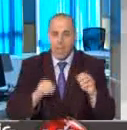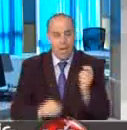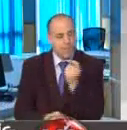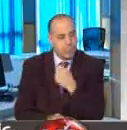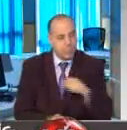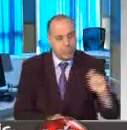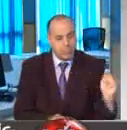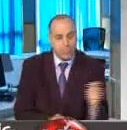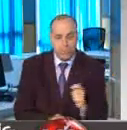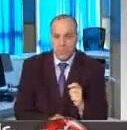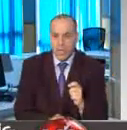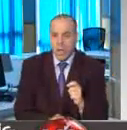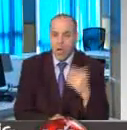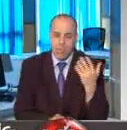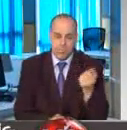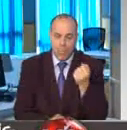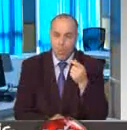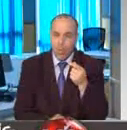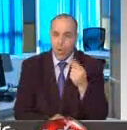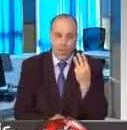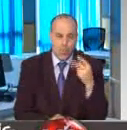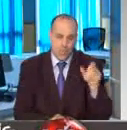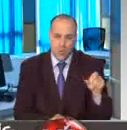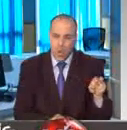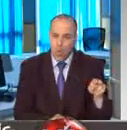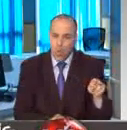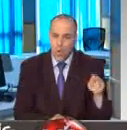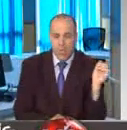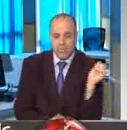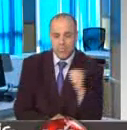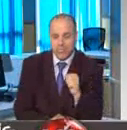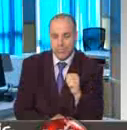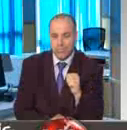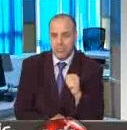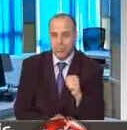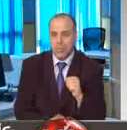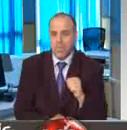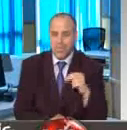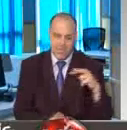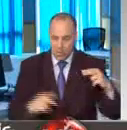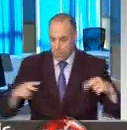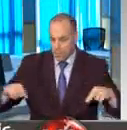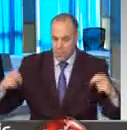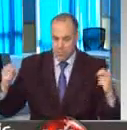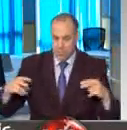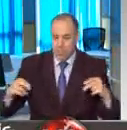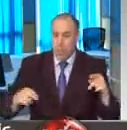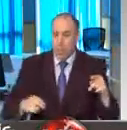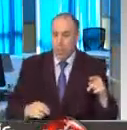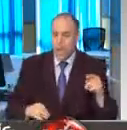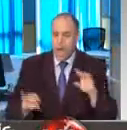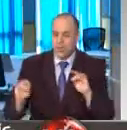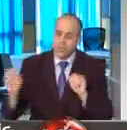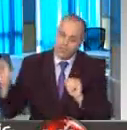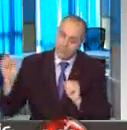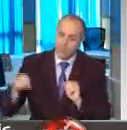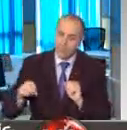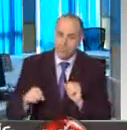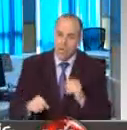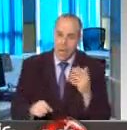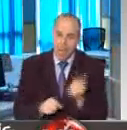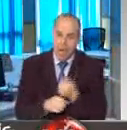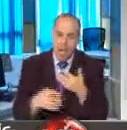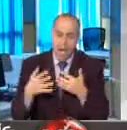المضرب. وتمكن بوب ومايك براون من الانتصار في منافسات الزوج على الثنائي الأسترالي ليتون